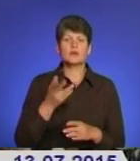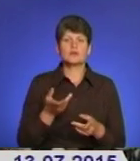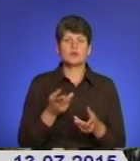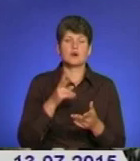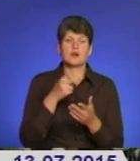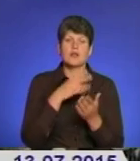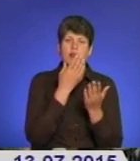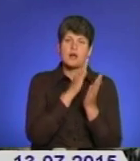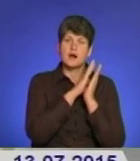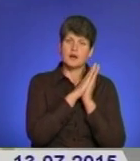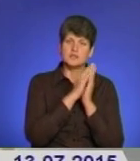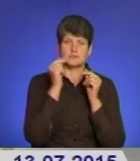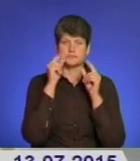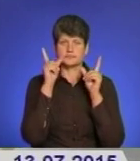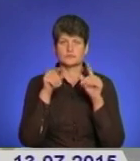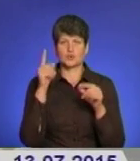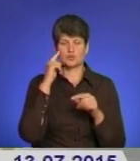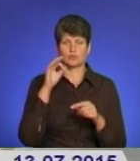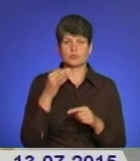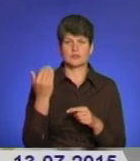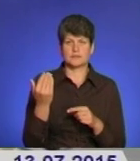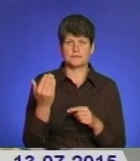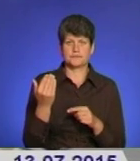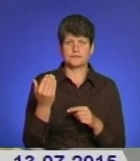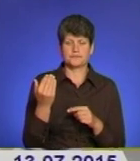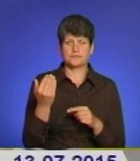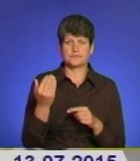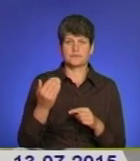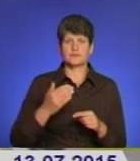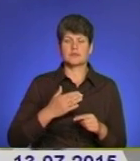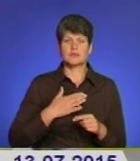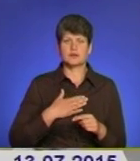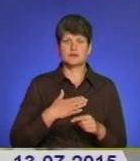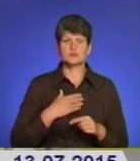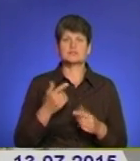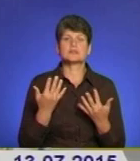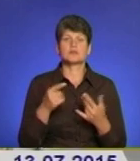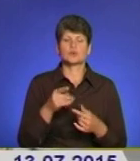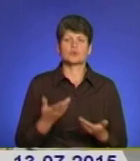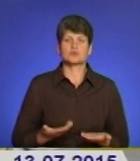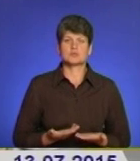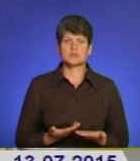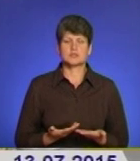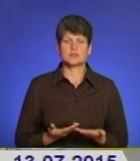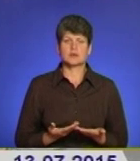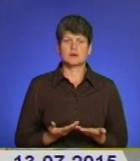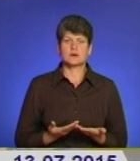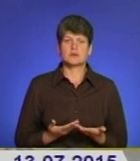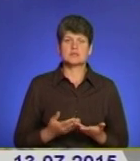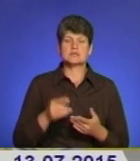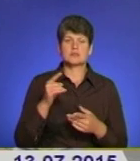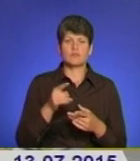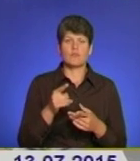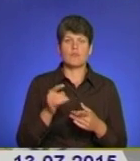і прокидаєшся. Ваша батька говорила, чи віддалося життя в боротьбі з лютим ворогом.